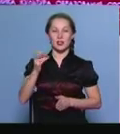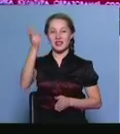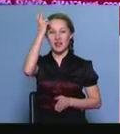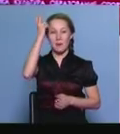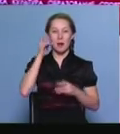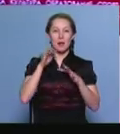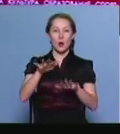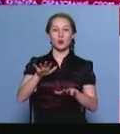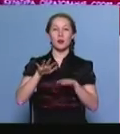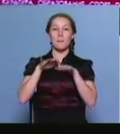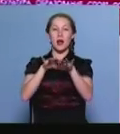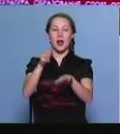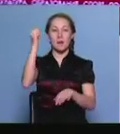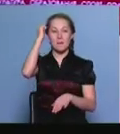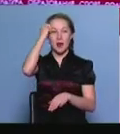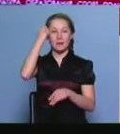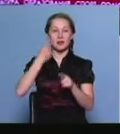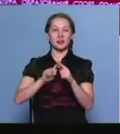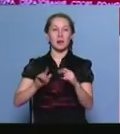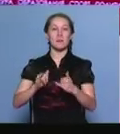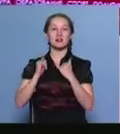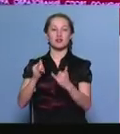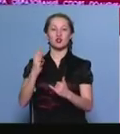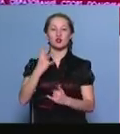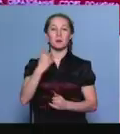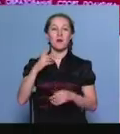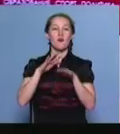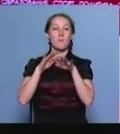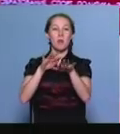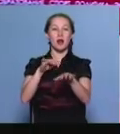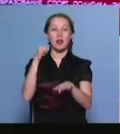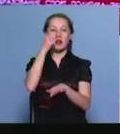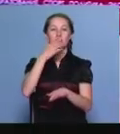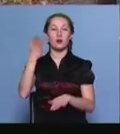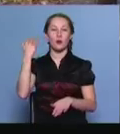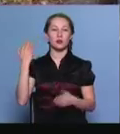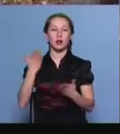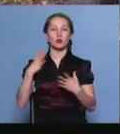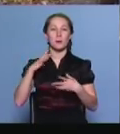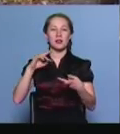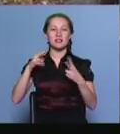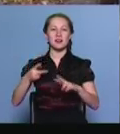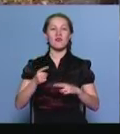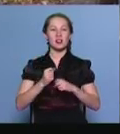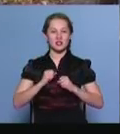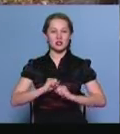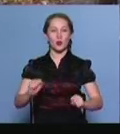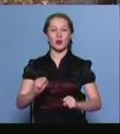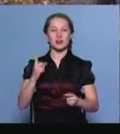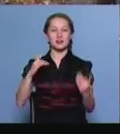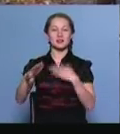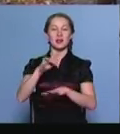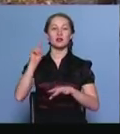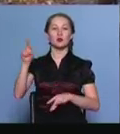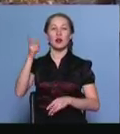памяти. Эта акция посвящена историческому параду 41-го года. Он стал символом стойкости страны. В Самару уехали и наши кадеты, студенты